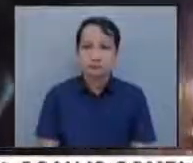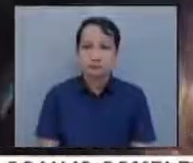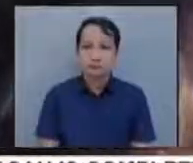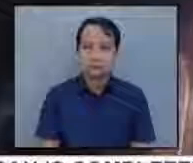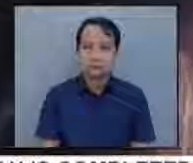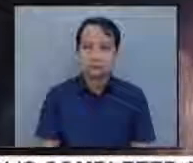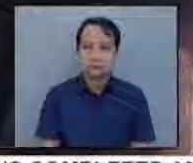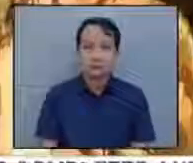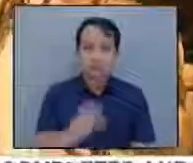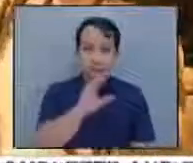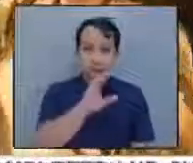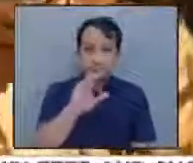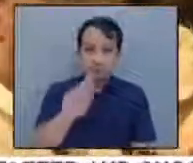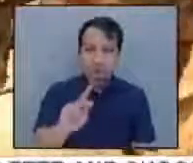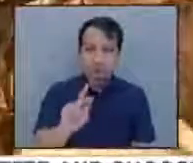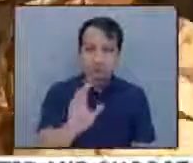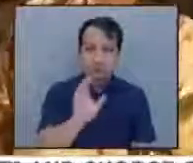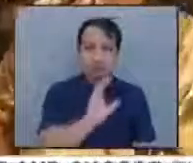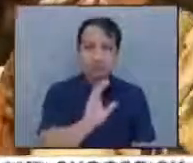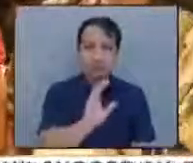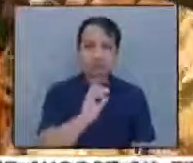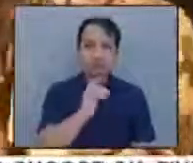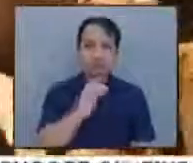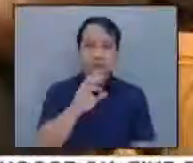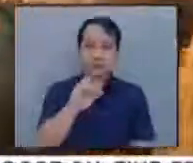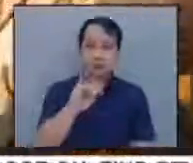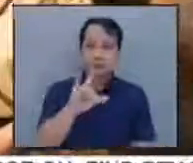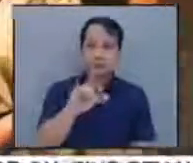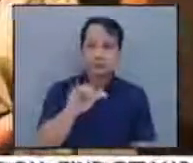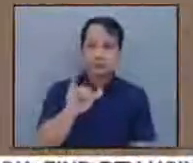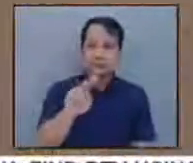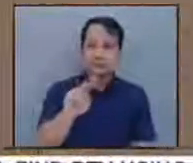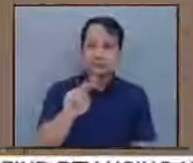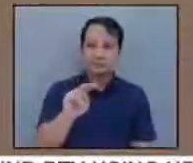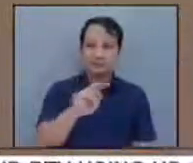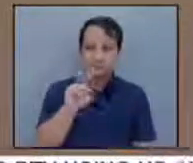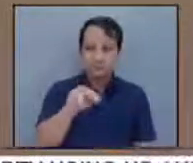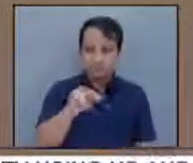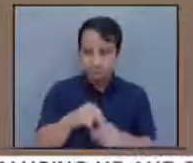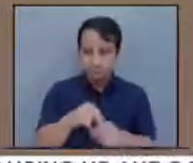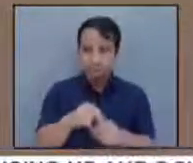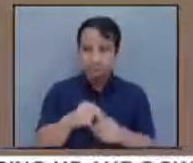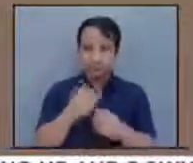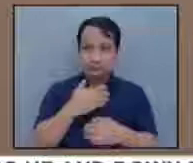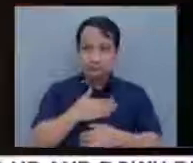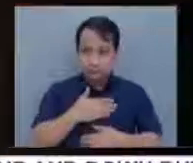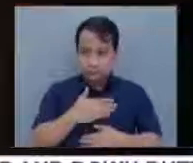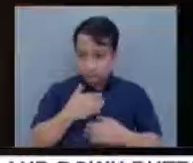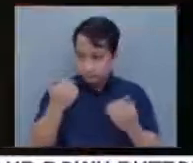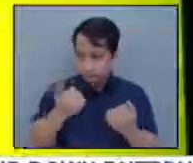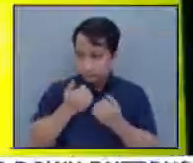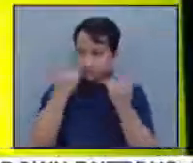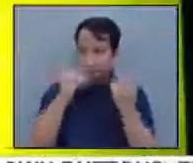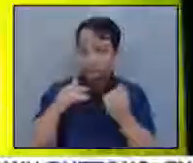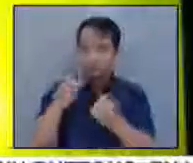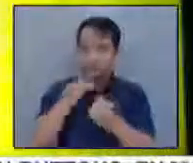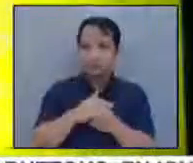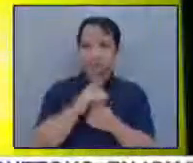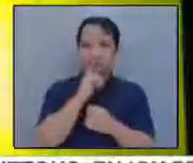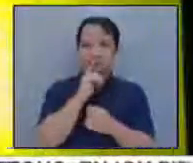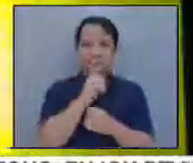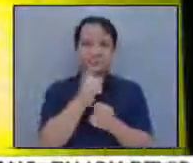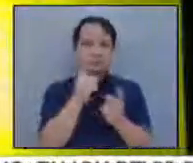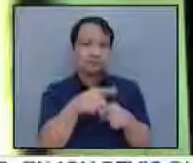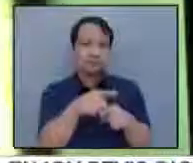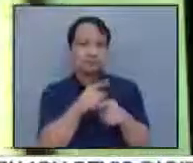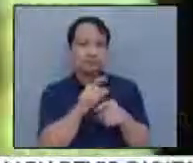Cultural Center of the Philippines at ang Cinemalaya Foundation Incorporated ay masayang inanunsyo sa lahat ang in-real-life screenings